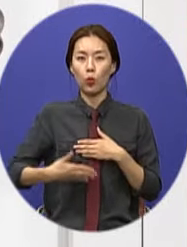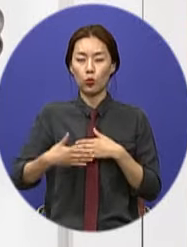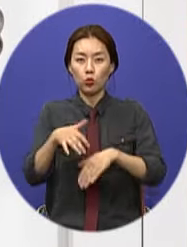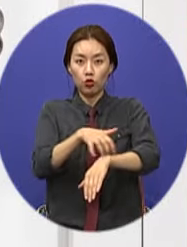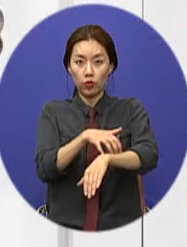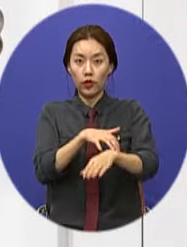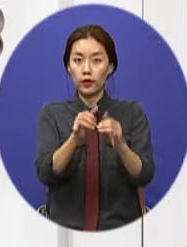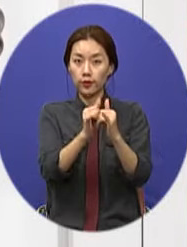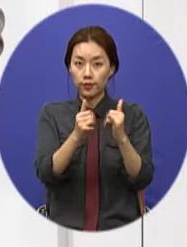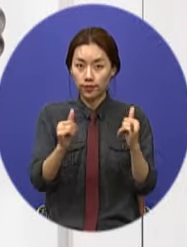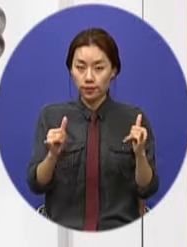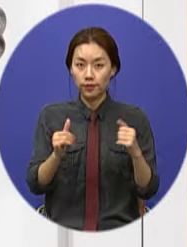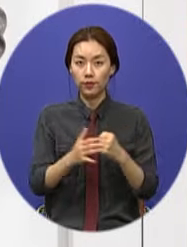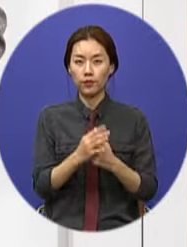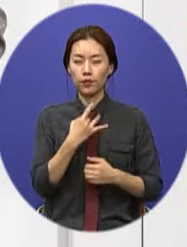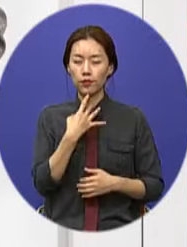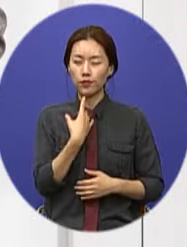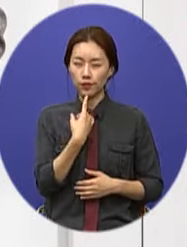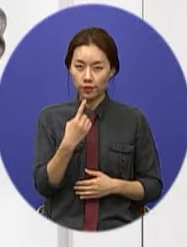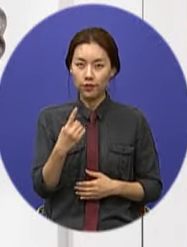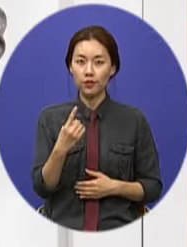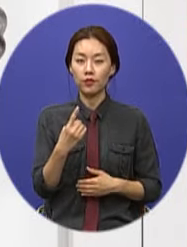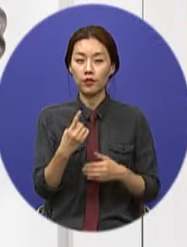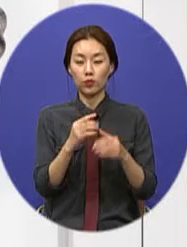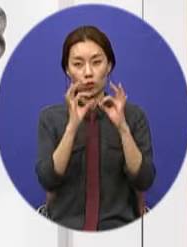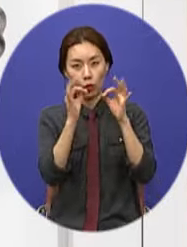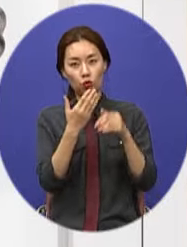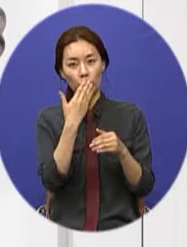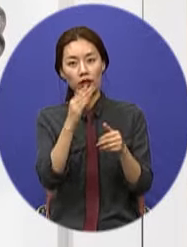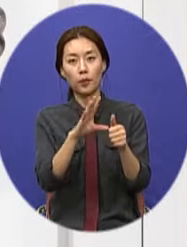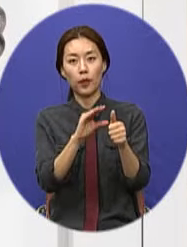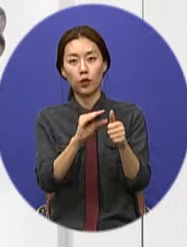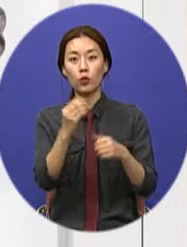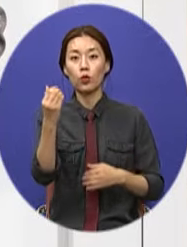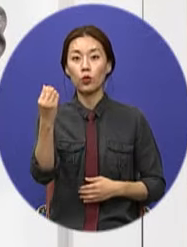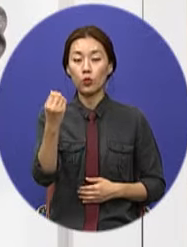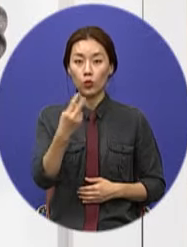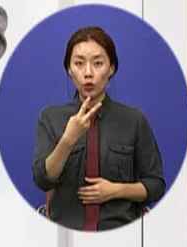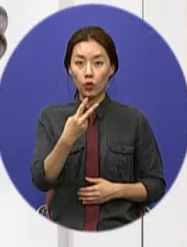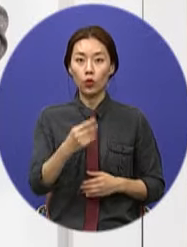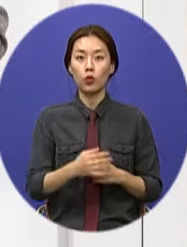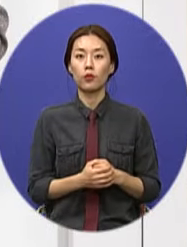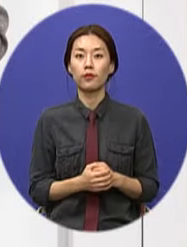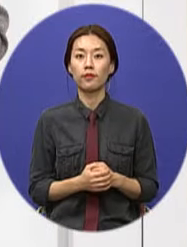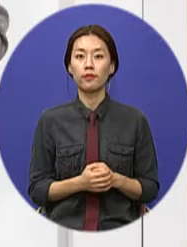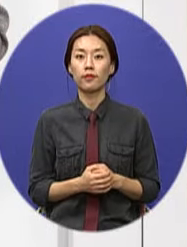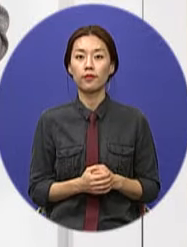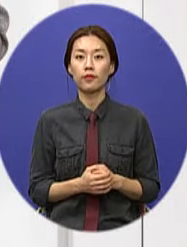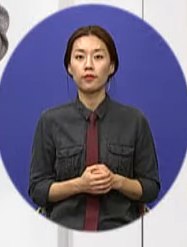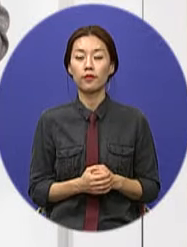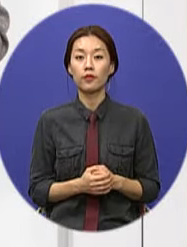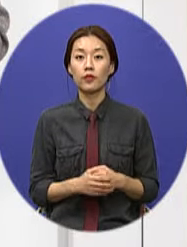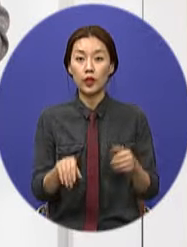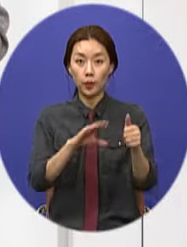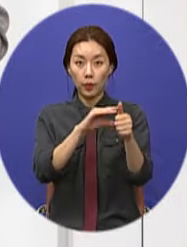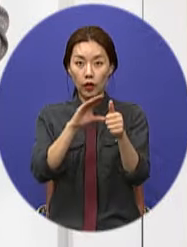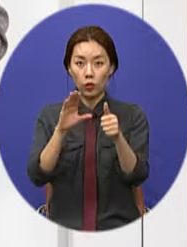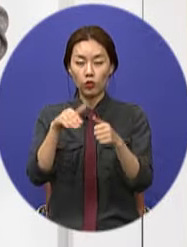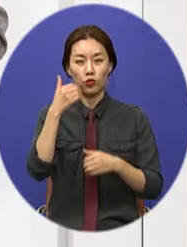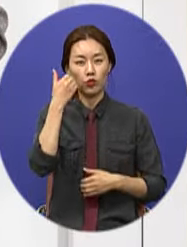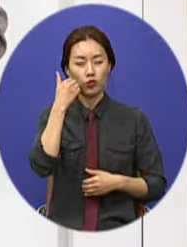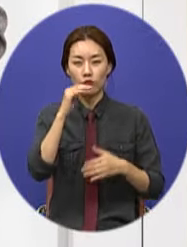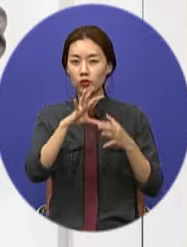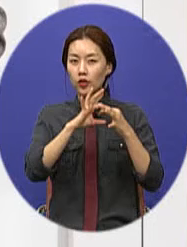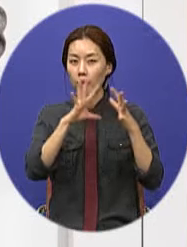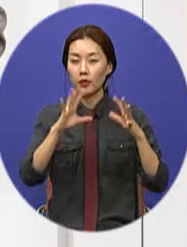사람들이 유일하게 볼 수 있는 방송이고, 네. 또 이 방송은 어느 누구나